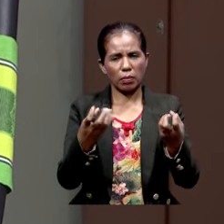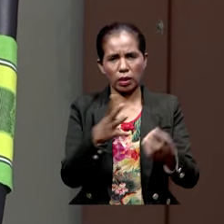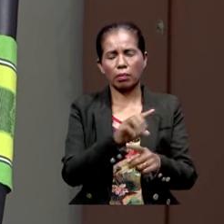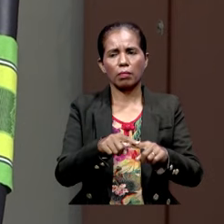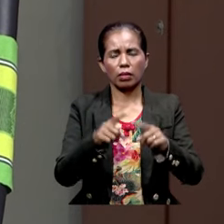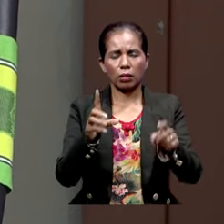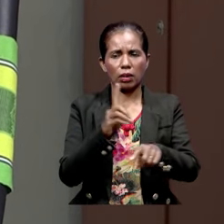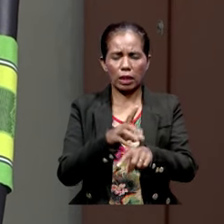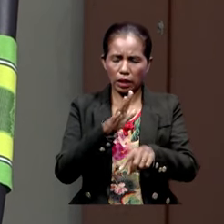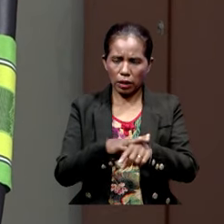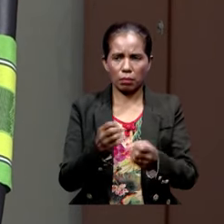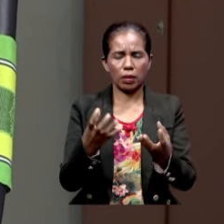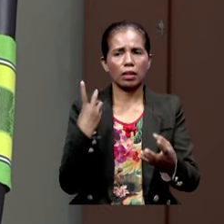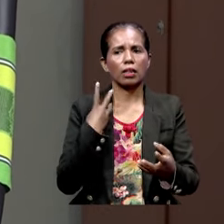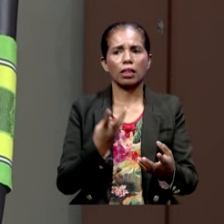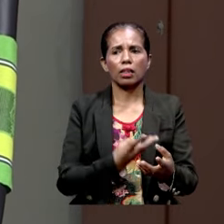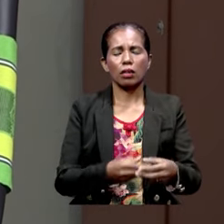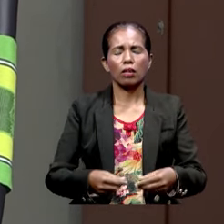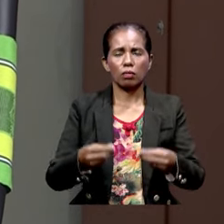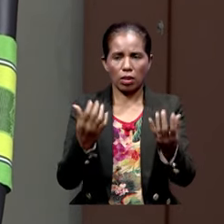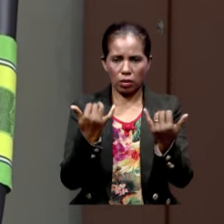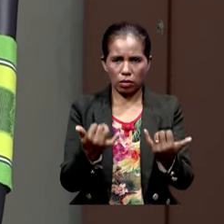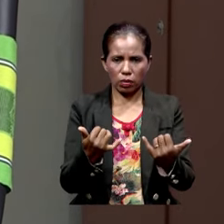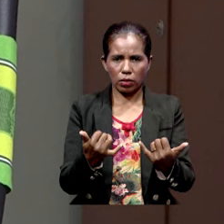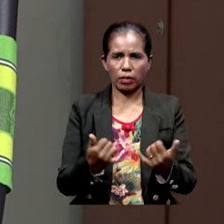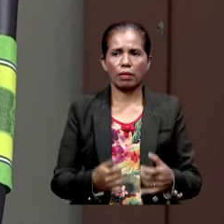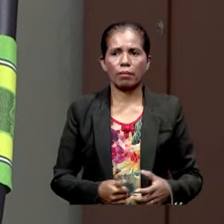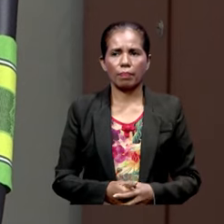no makasli cuma ida ne foi mak agora da